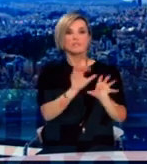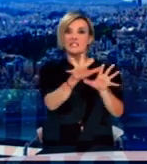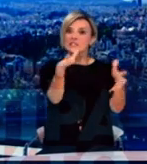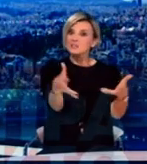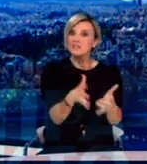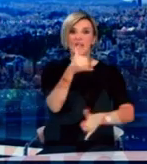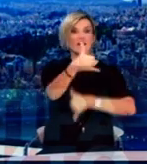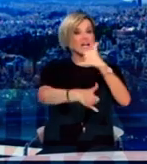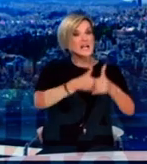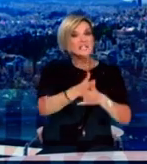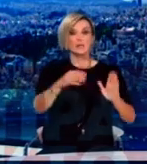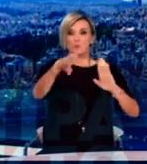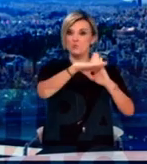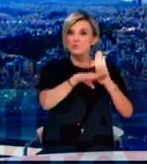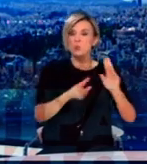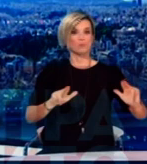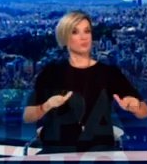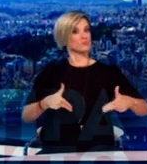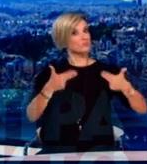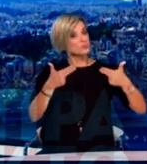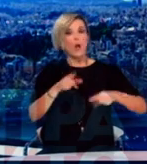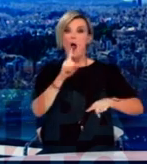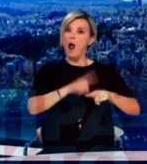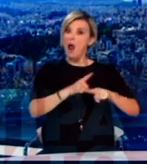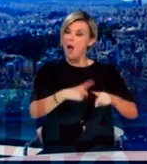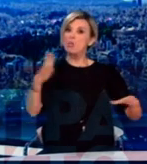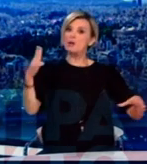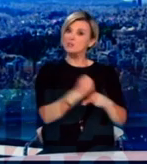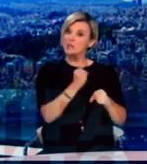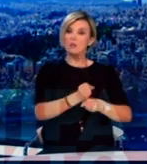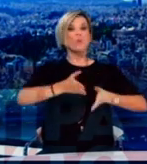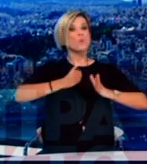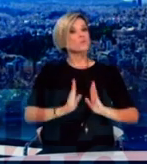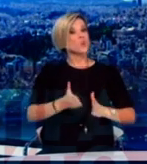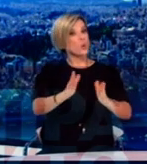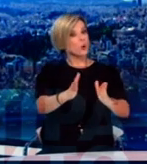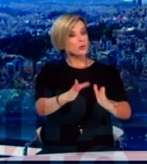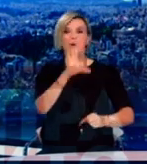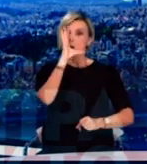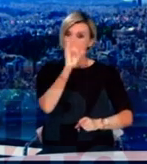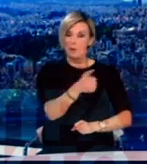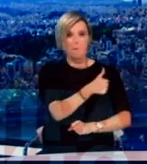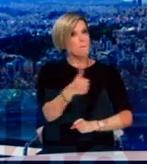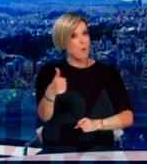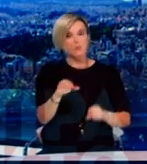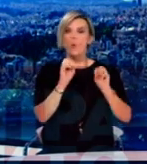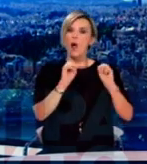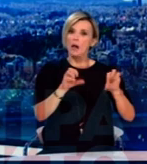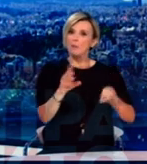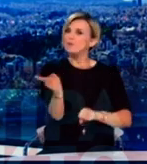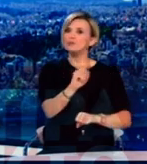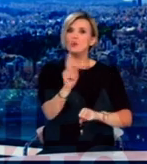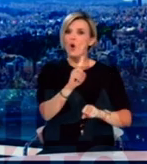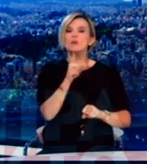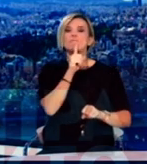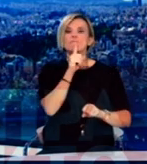κοινότητα. Και η χώρα μας είναι πρωτοπόρος σε αυτό. Δεν είναι μόνο ένα άλμα της εκπαιδευτικής κοινότητας στον ψηφιακό μετασχηματισμό,